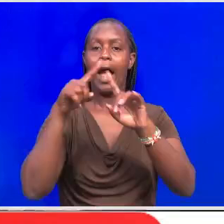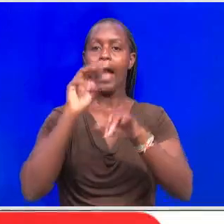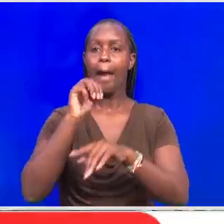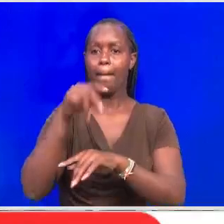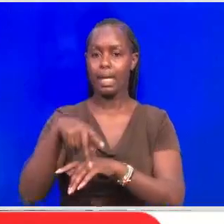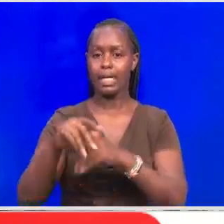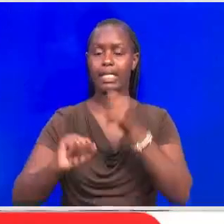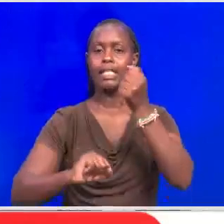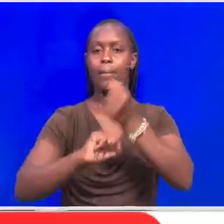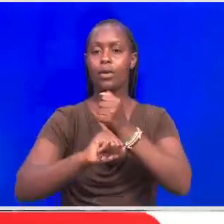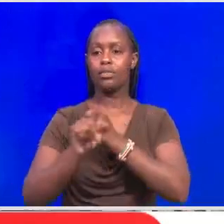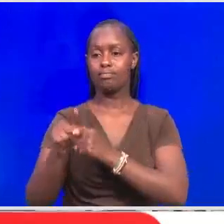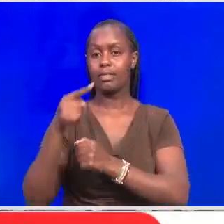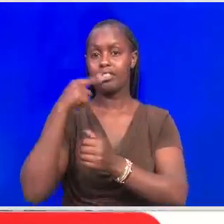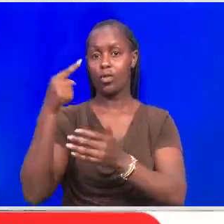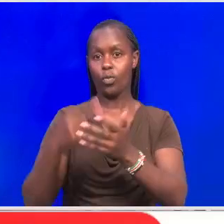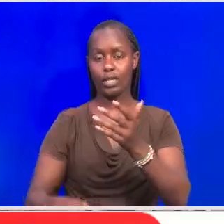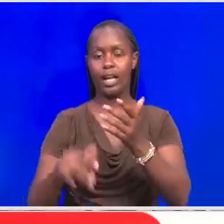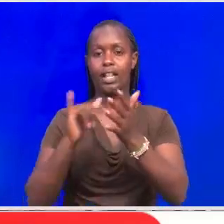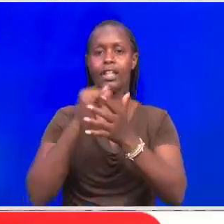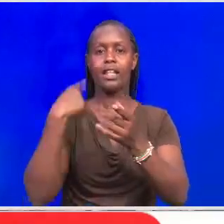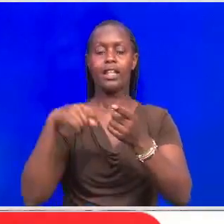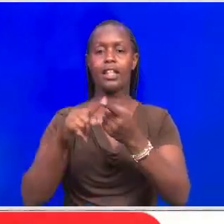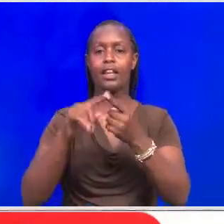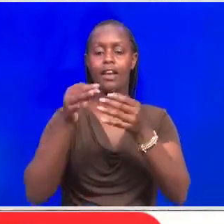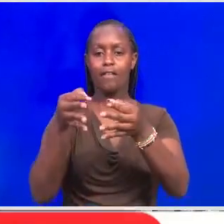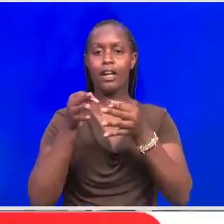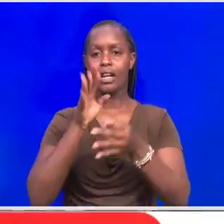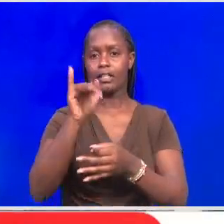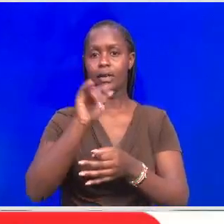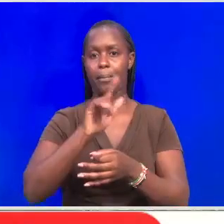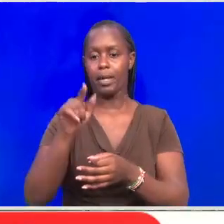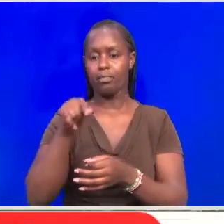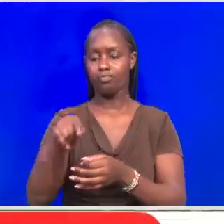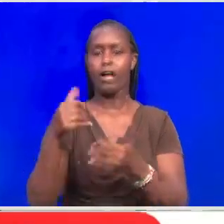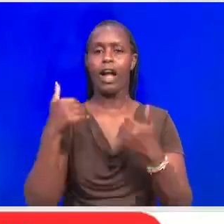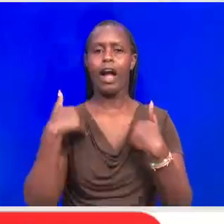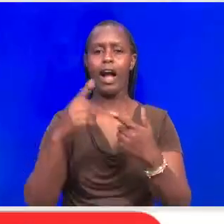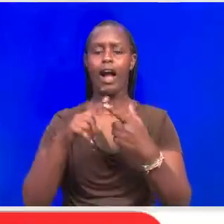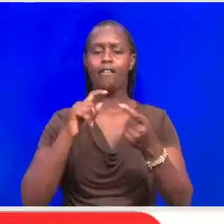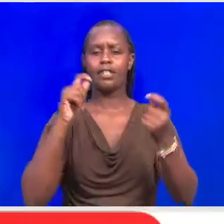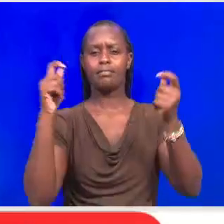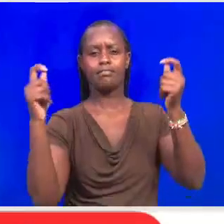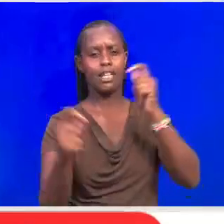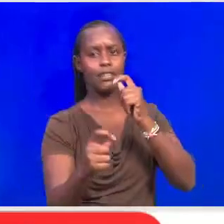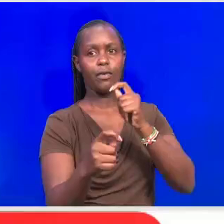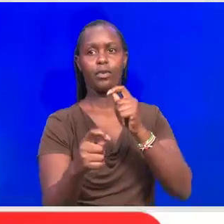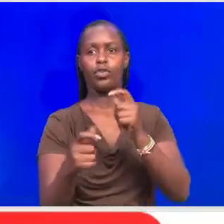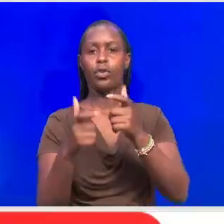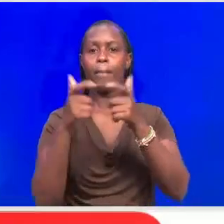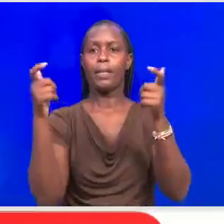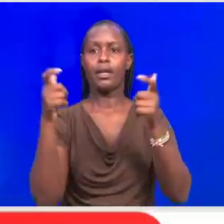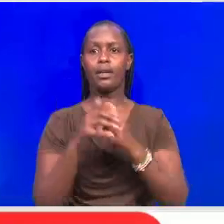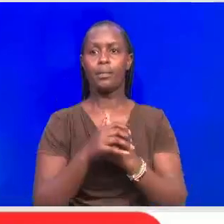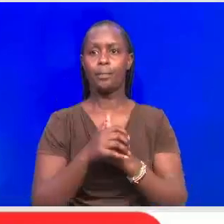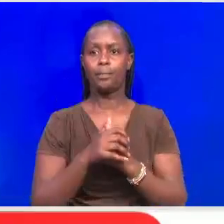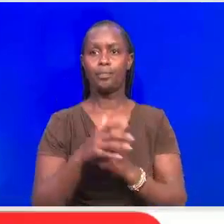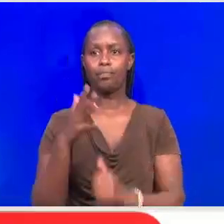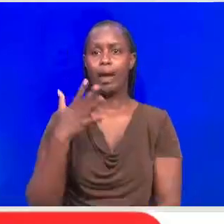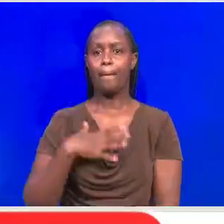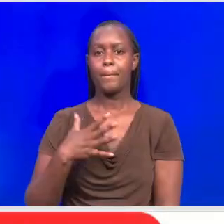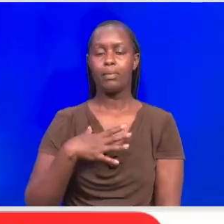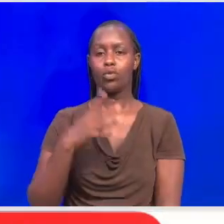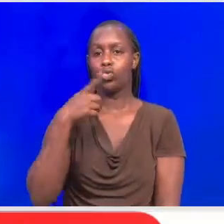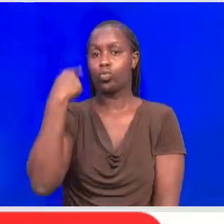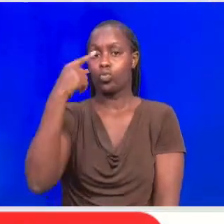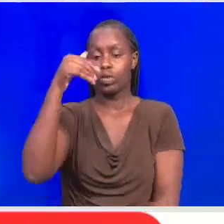huo walidai kuwa mswada wa fedha wa mwaka huu bila shaka ungeleta mageuzi makubwa nchini. Mr. Speaker, for the people who are lying in Gatundu